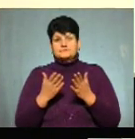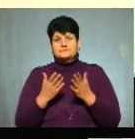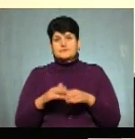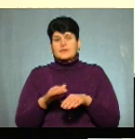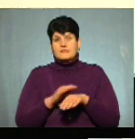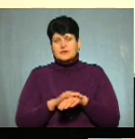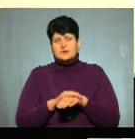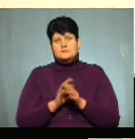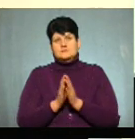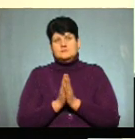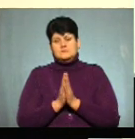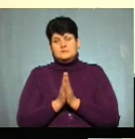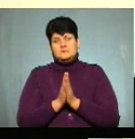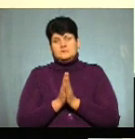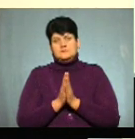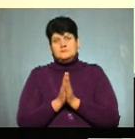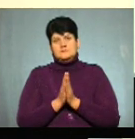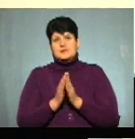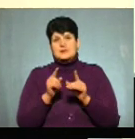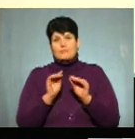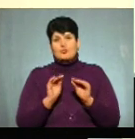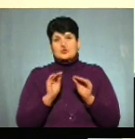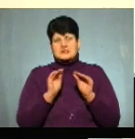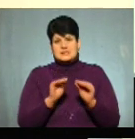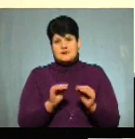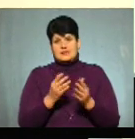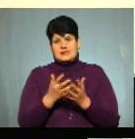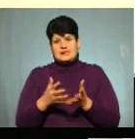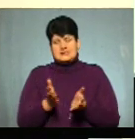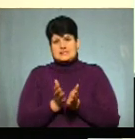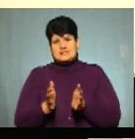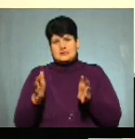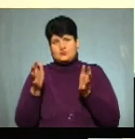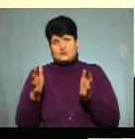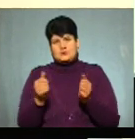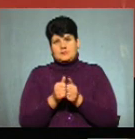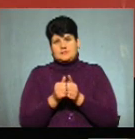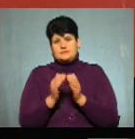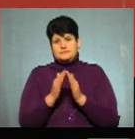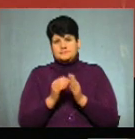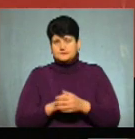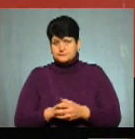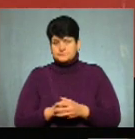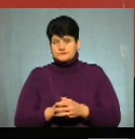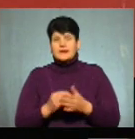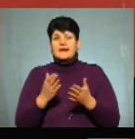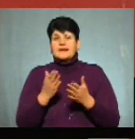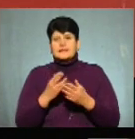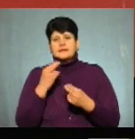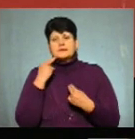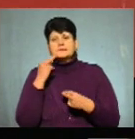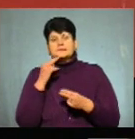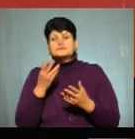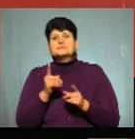фактично закликають, щоб їм поставили сітку на прибудинкових територіях. Які переваги від сортування